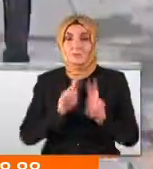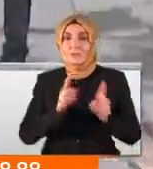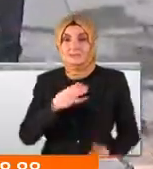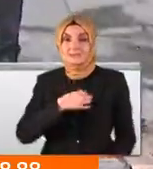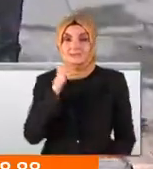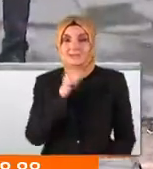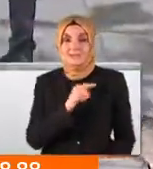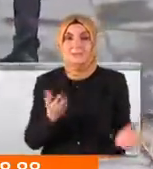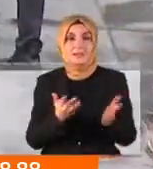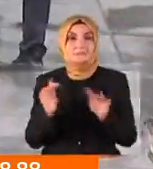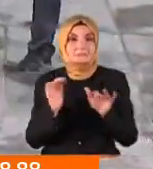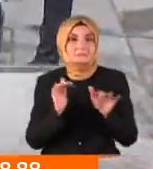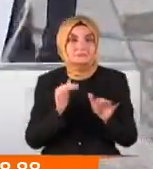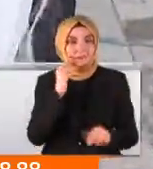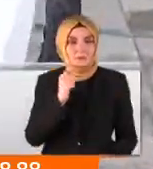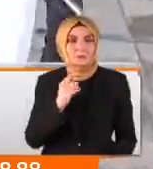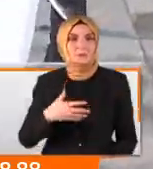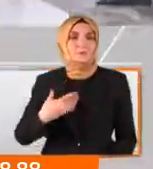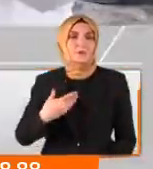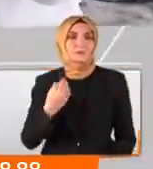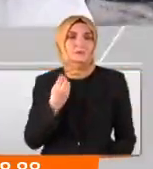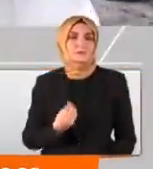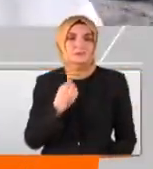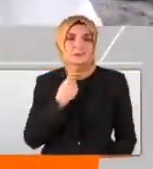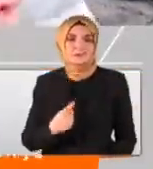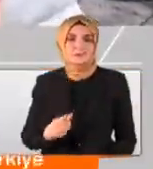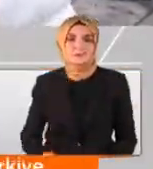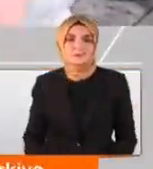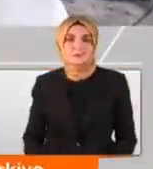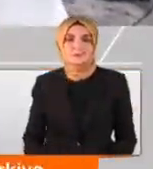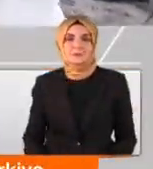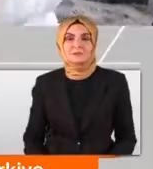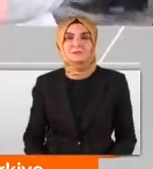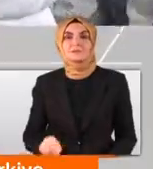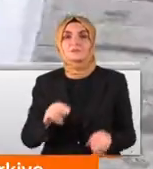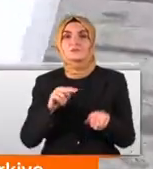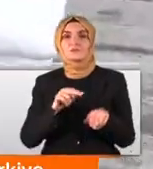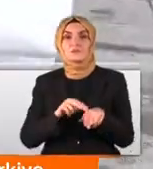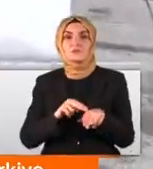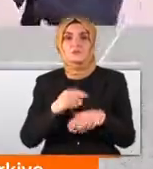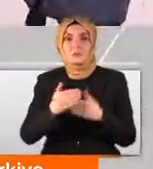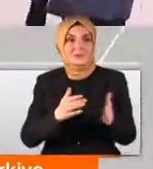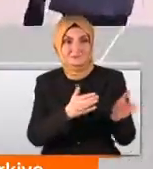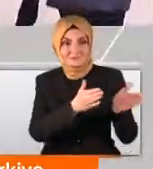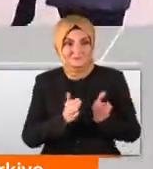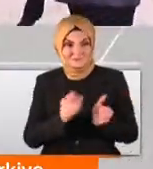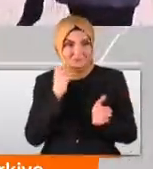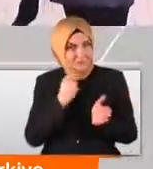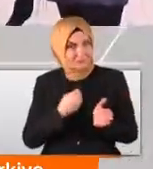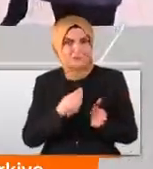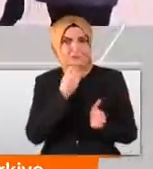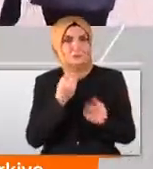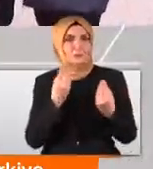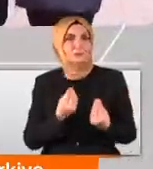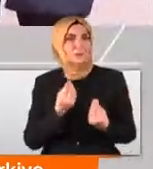memnun. Nasıl buldunuz atlı kuryeyi? Harika, bayıldık. Gelen kuryelerimizin atlarını sever, getirdiklerini yeriz. Çok güzel bir görüntü. İnsanlar şaşırıyor